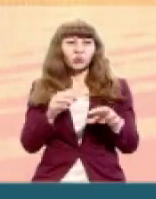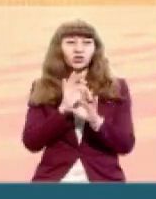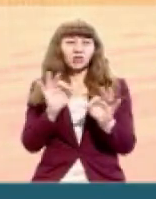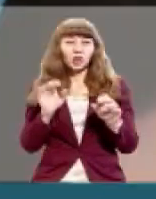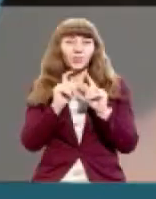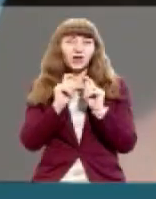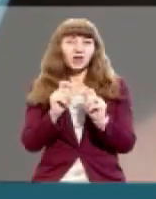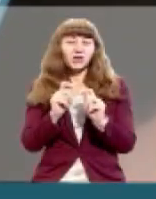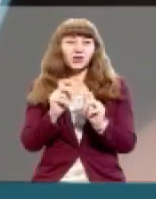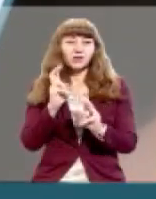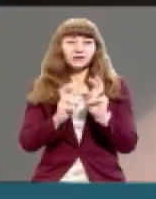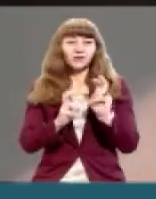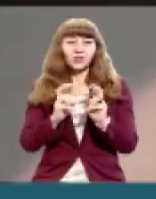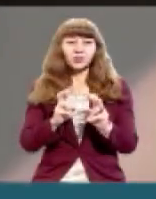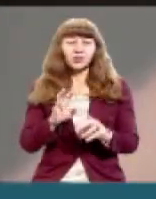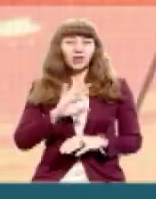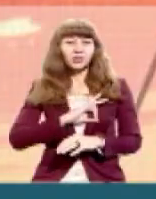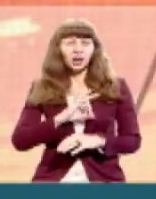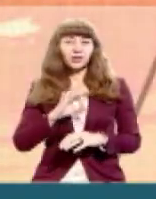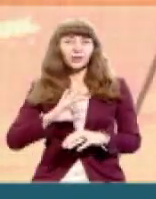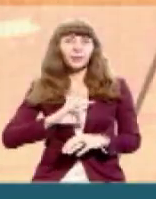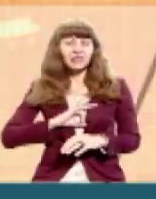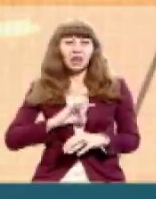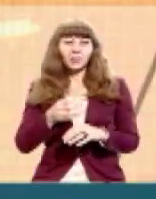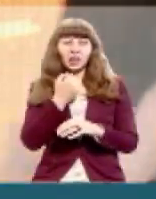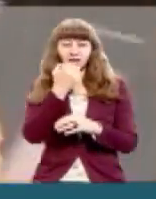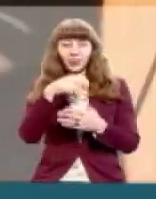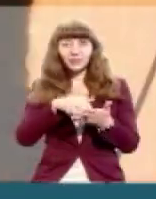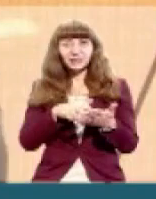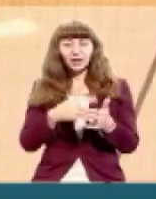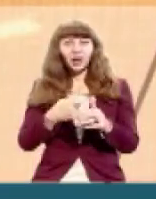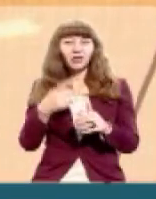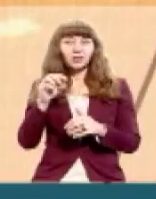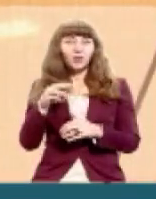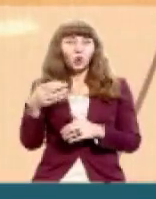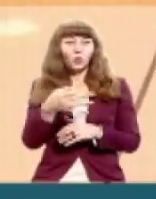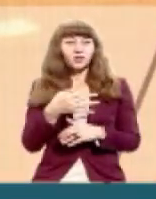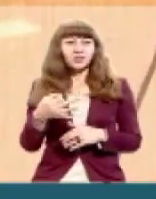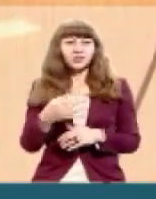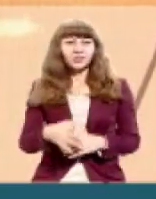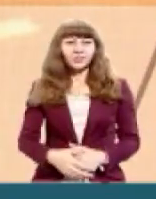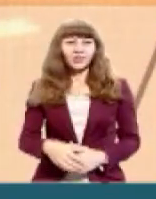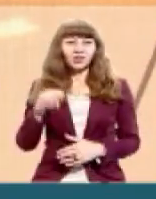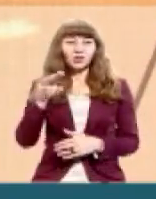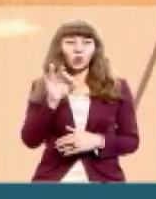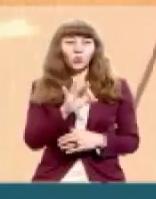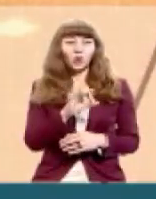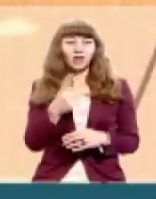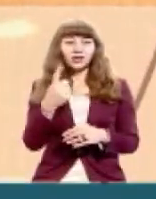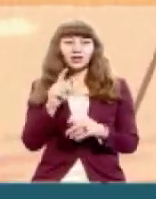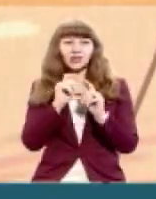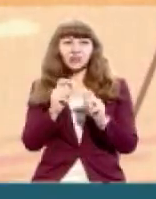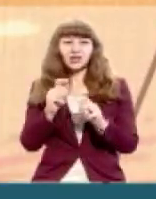наградалармен, медальдармен, облыс әкімі серіктестік басшылығының алғыс хаттарымен марапатталды. Осы марапаттардың бірі мұнда жұмыс жасайтын